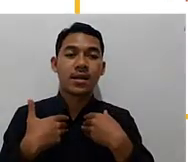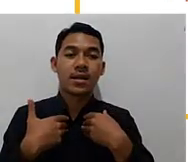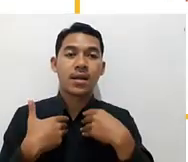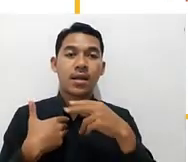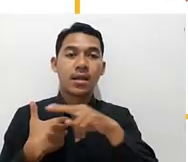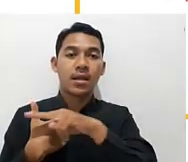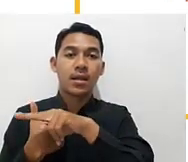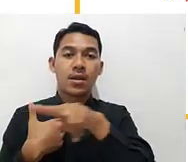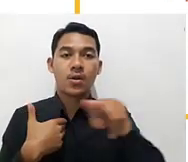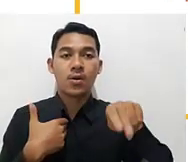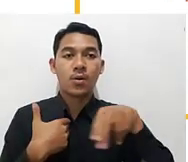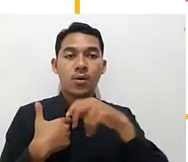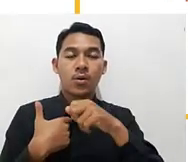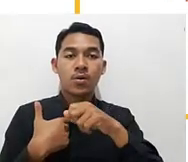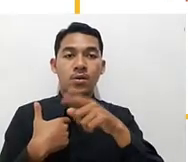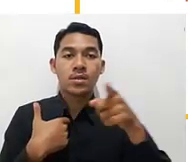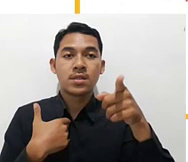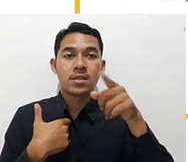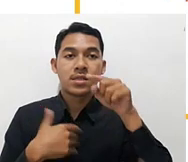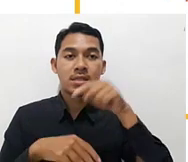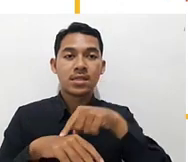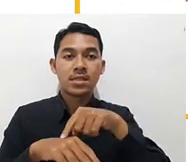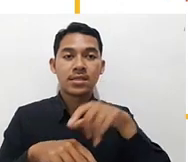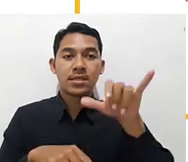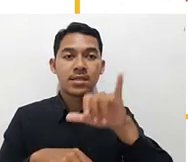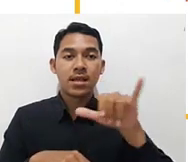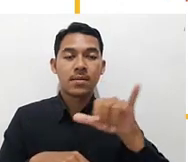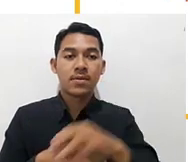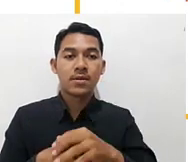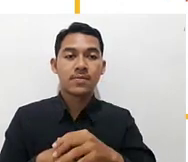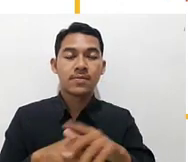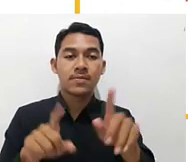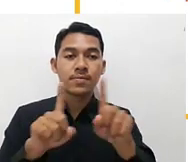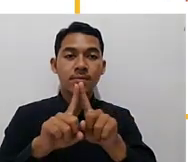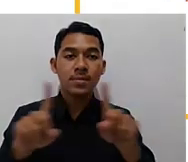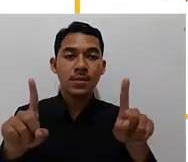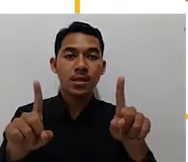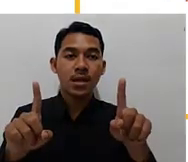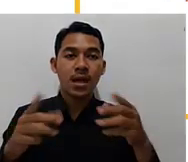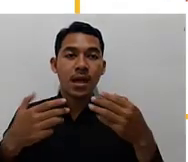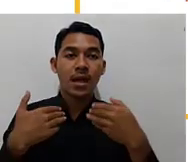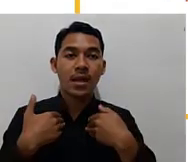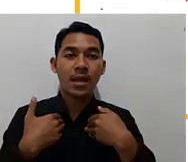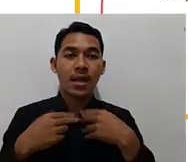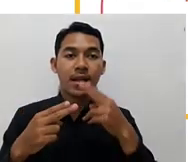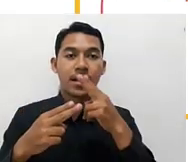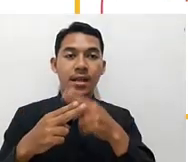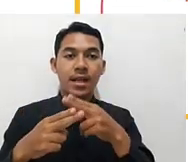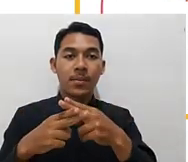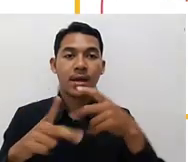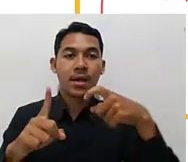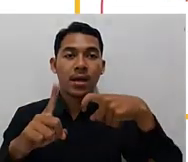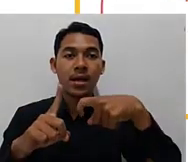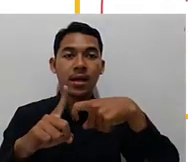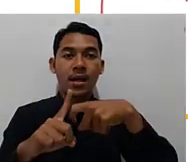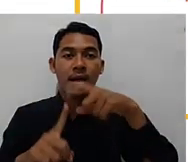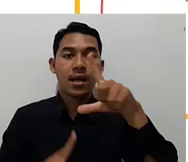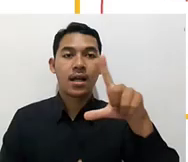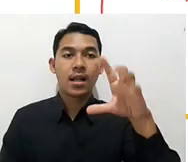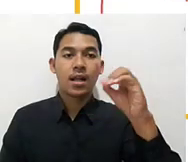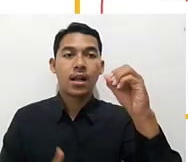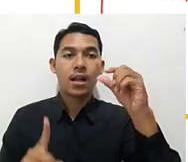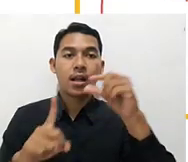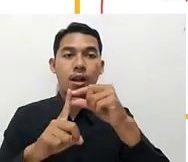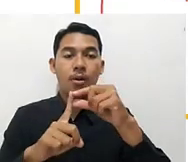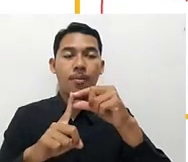Nah, di sini juga sama, hanya saja dia di sini ada yang namanya clock. Jadi clock itu kan sebenarnya kan semacam apa